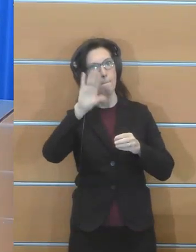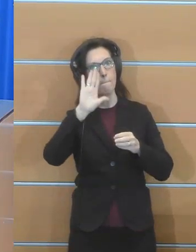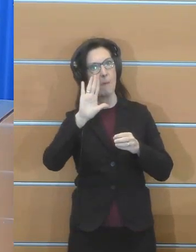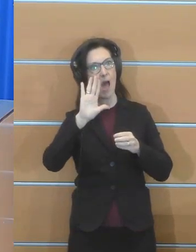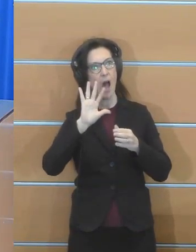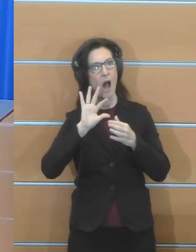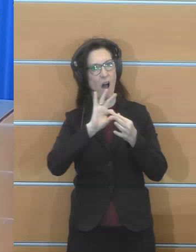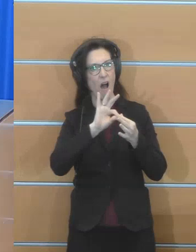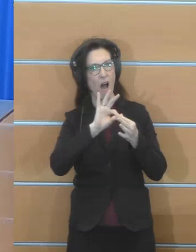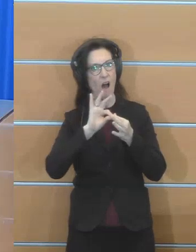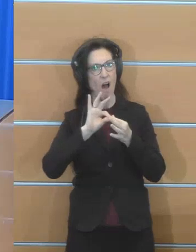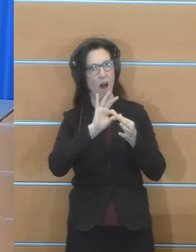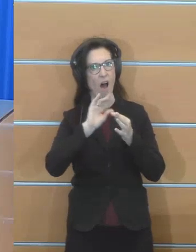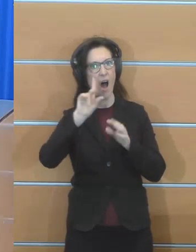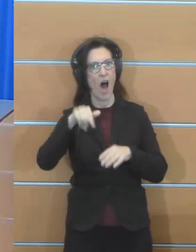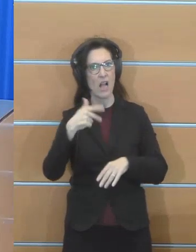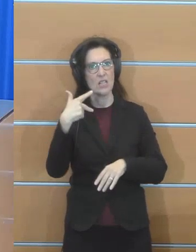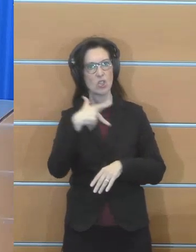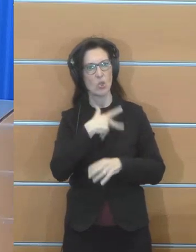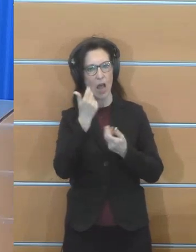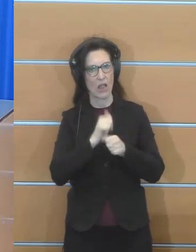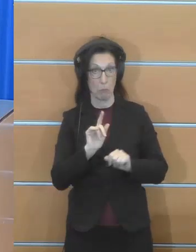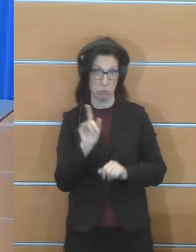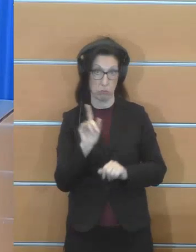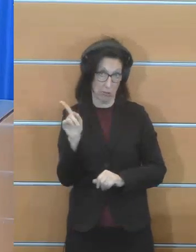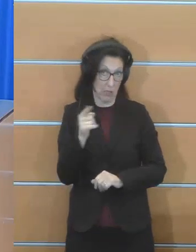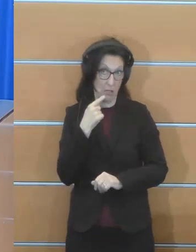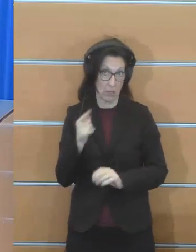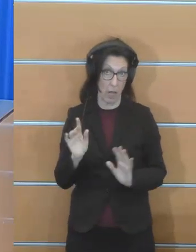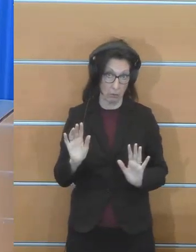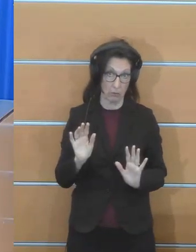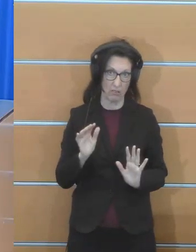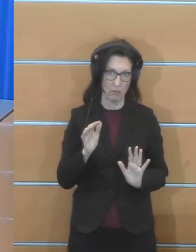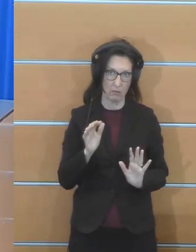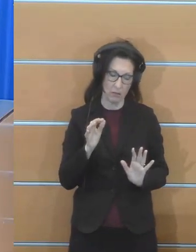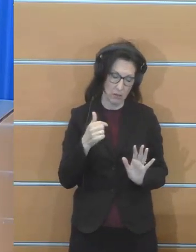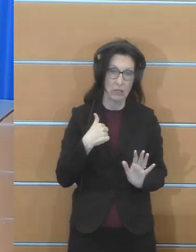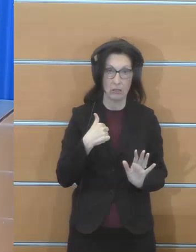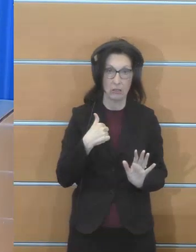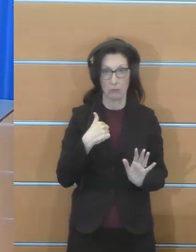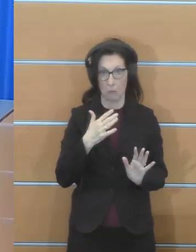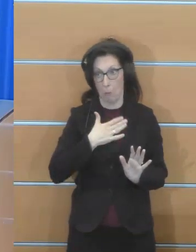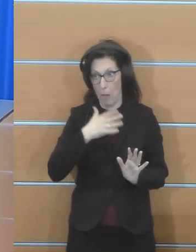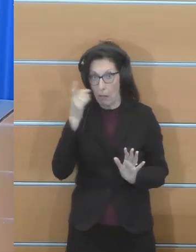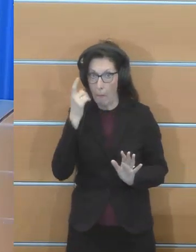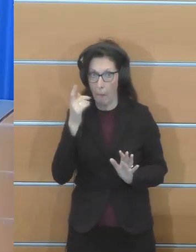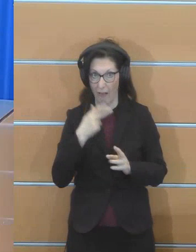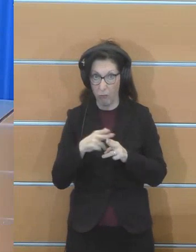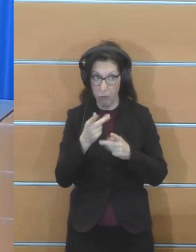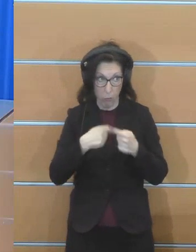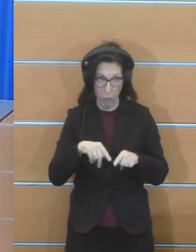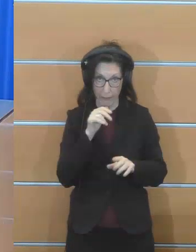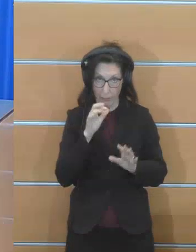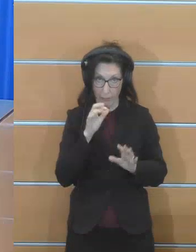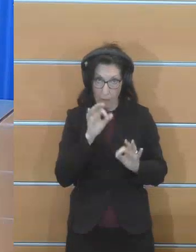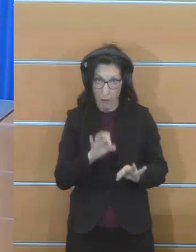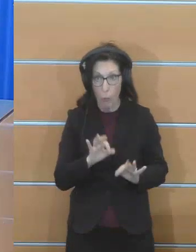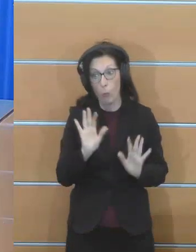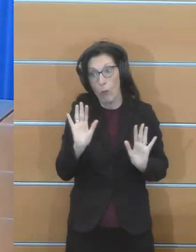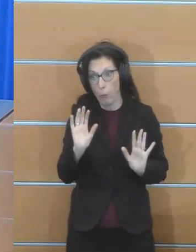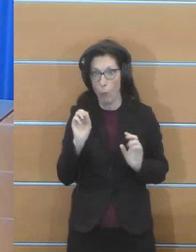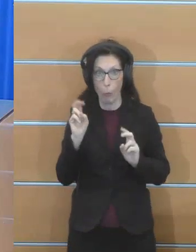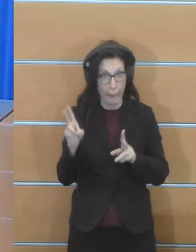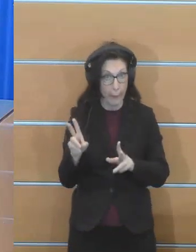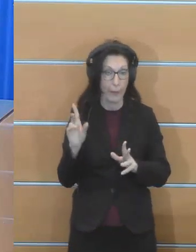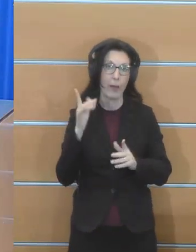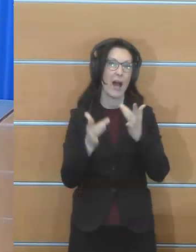Sozialdemokratie das kann man zur Kenntnis nehmen heute zwar nicht für gute für das Land aber vielleicht steckt auch dahinter und